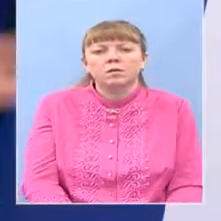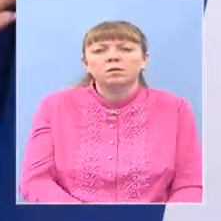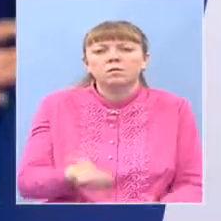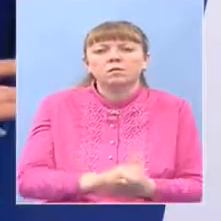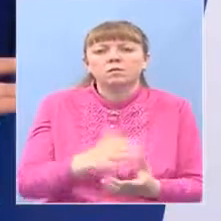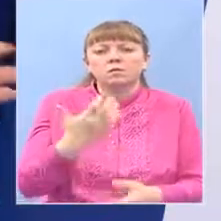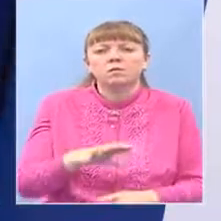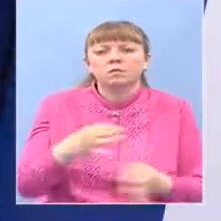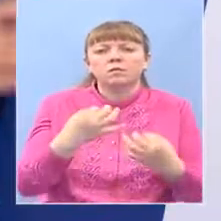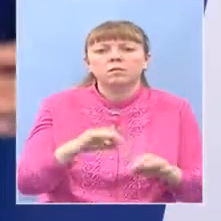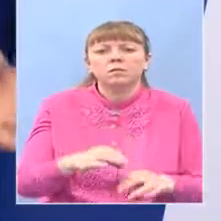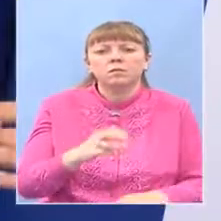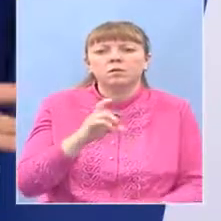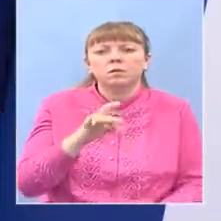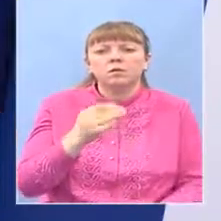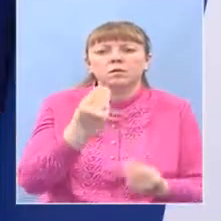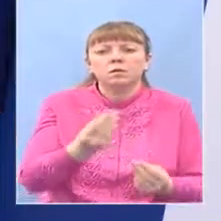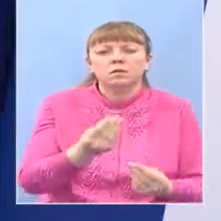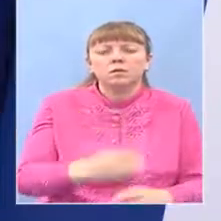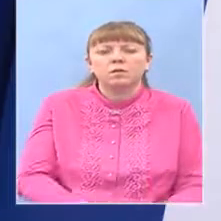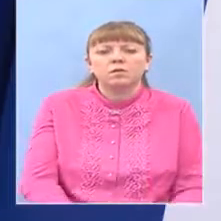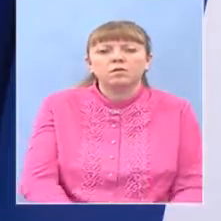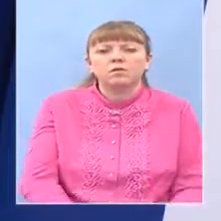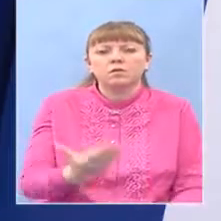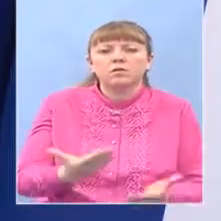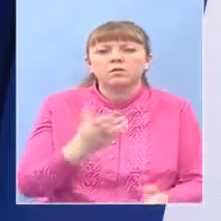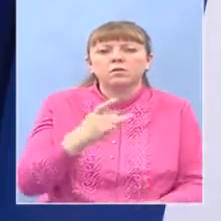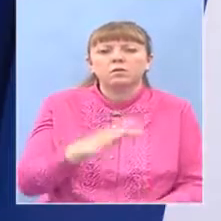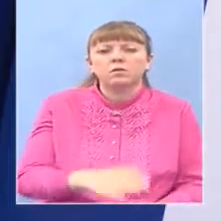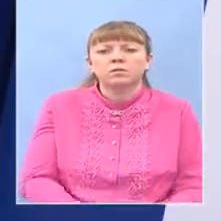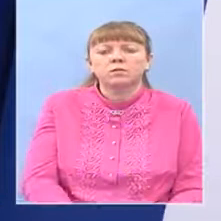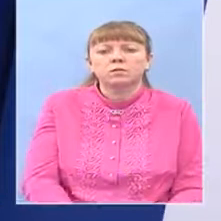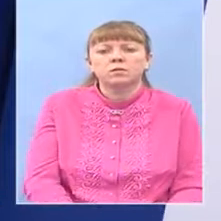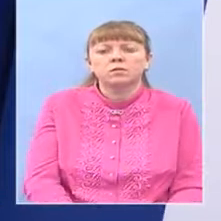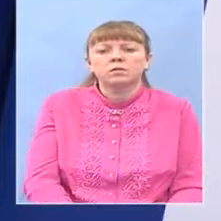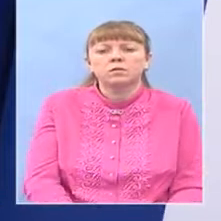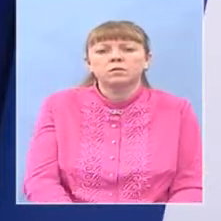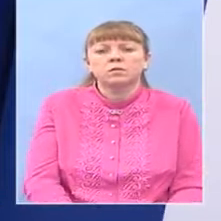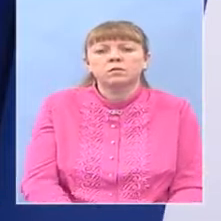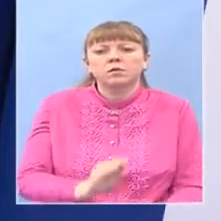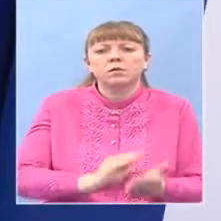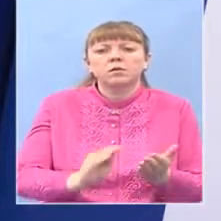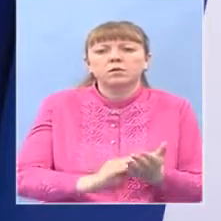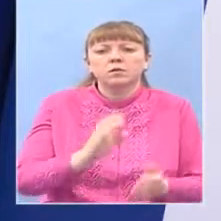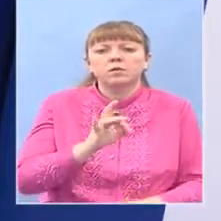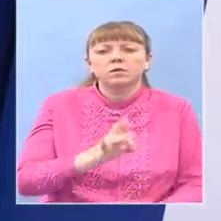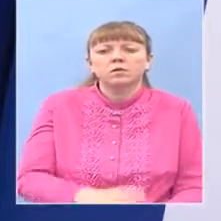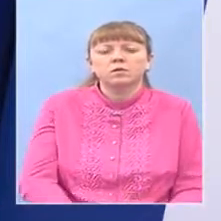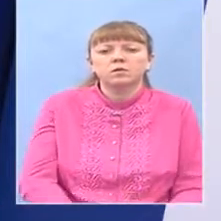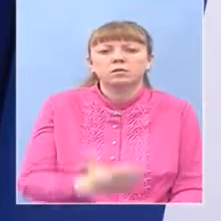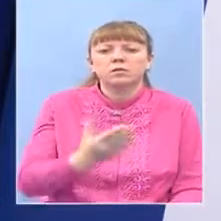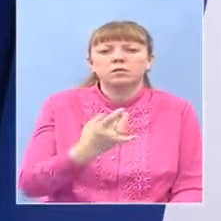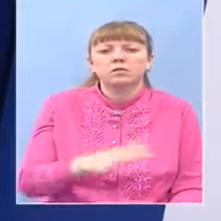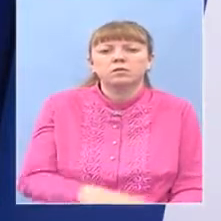ознакомил, выпустил там брошюры, mm-hmm. дал ему и все на этом. Да? Но если стоит индикаторы, вот как раз-таки прописание индикаторов в этом